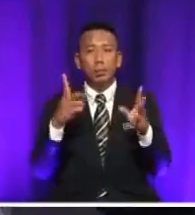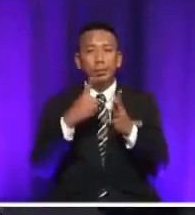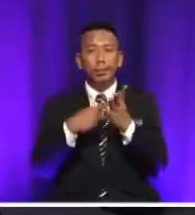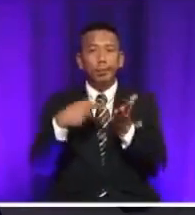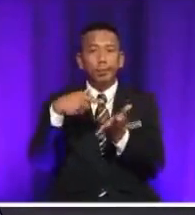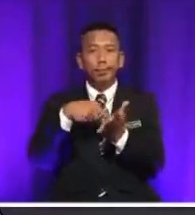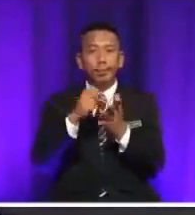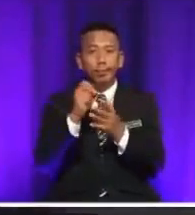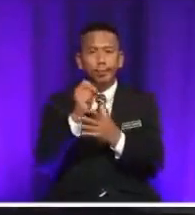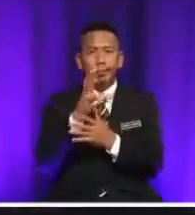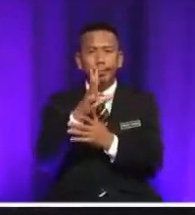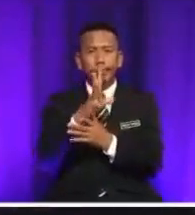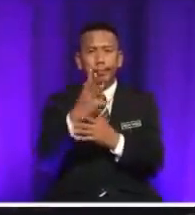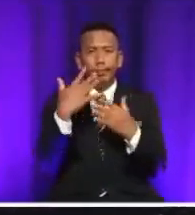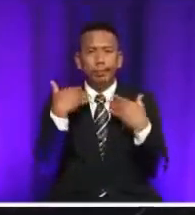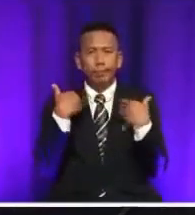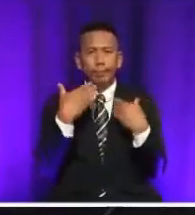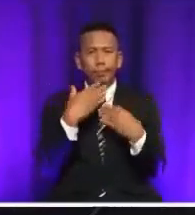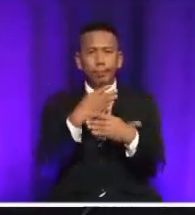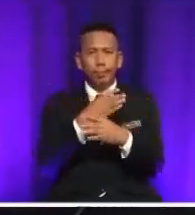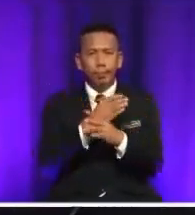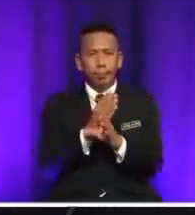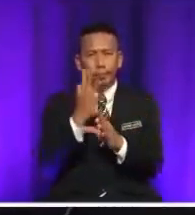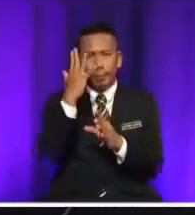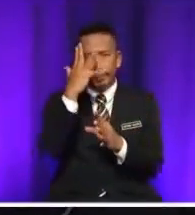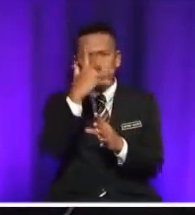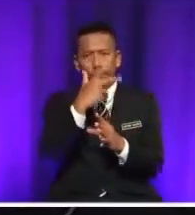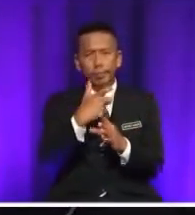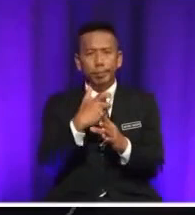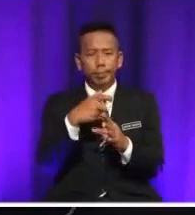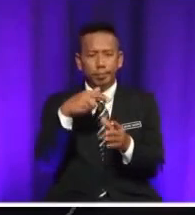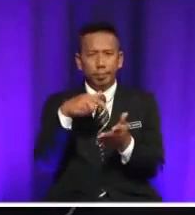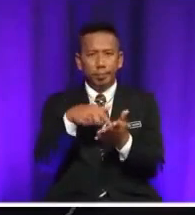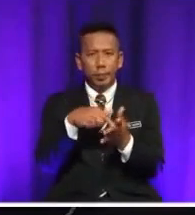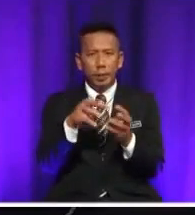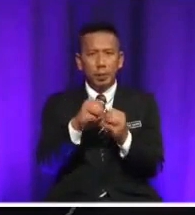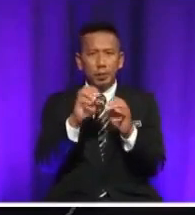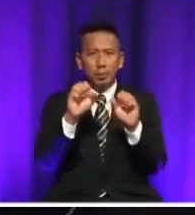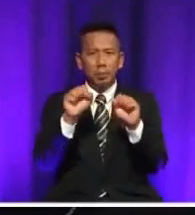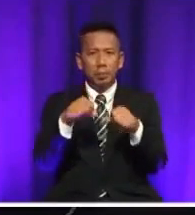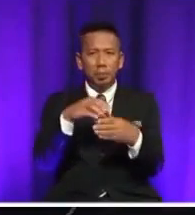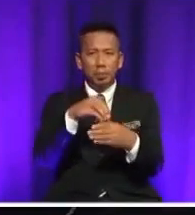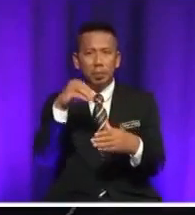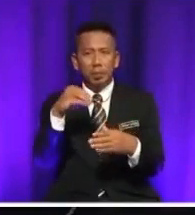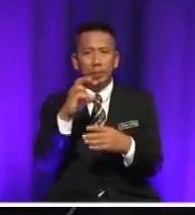bercahaya ada dekorasi yang cantik yang ini macam beli ini beli